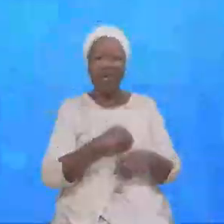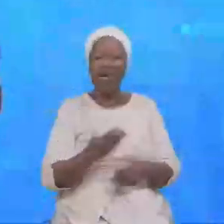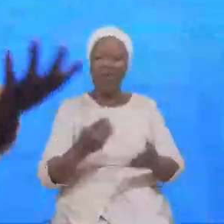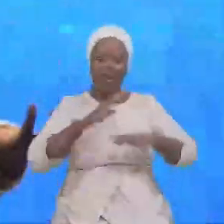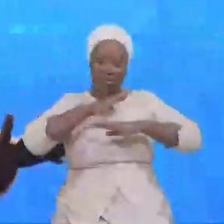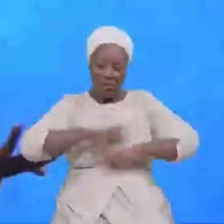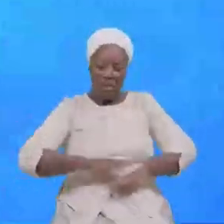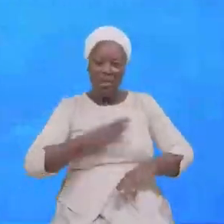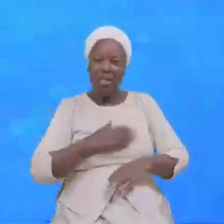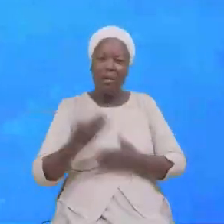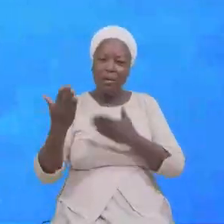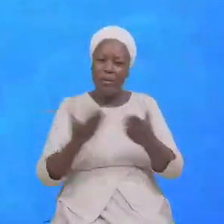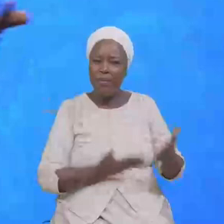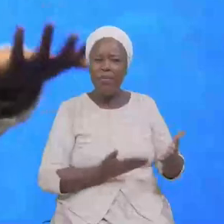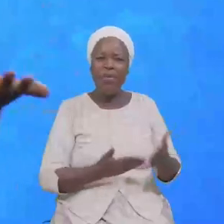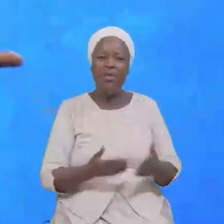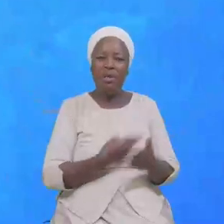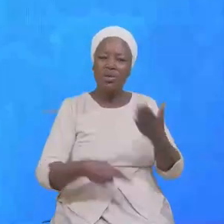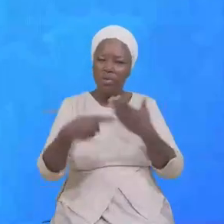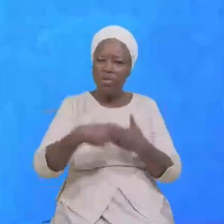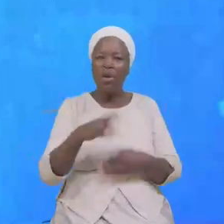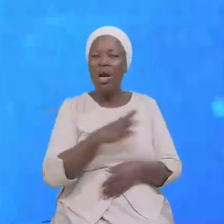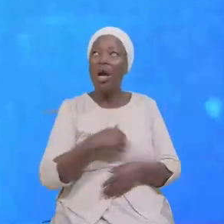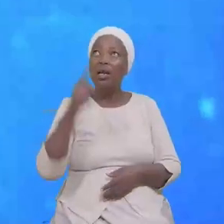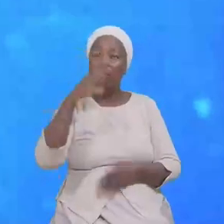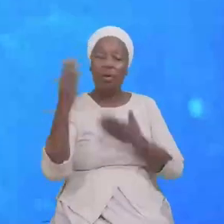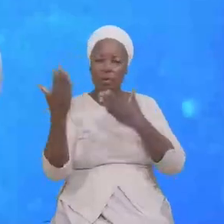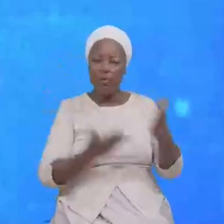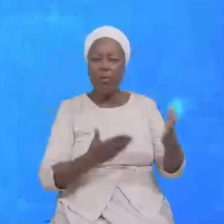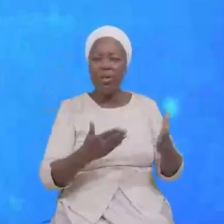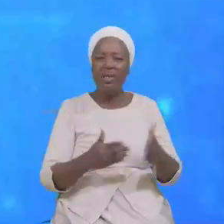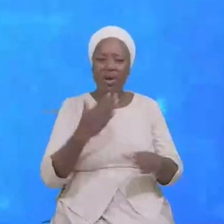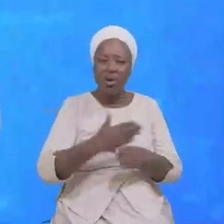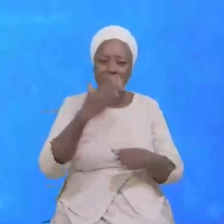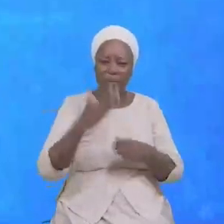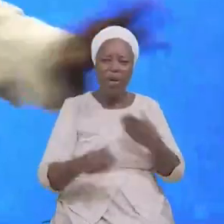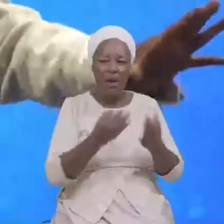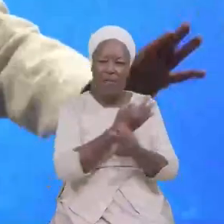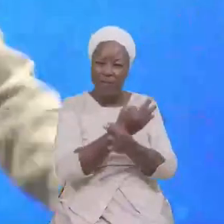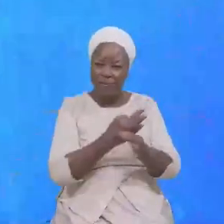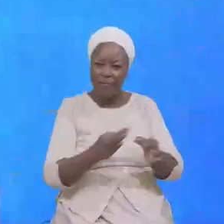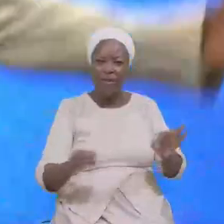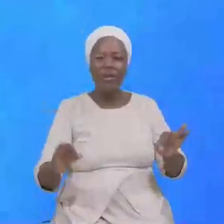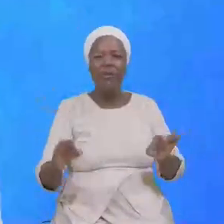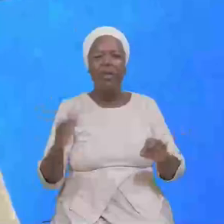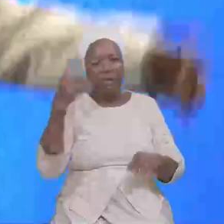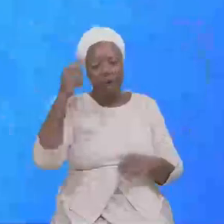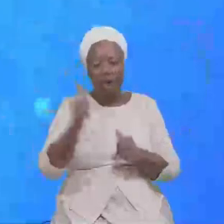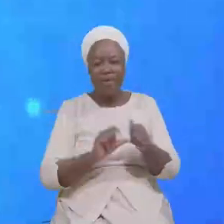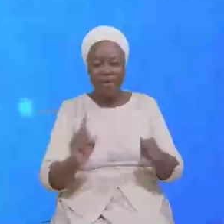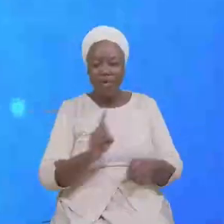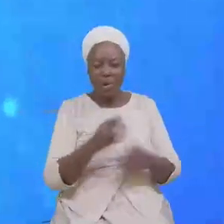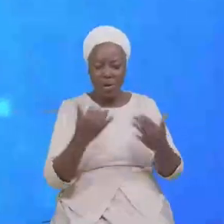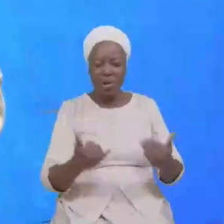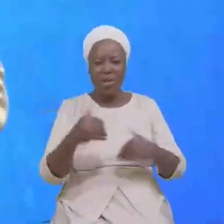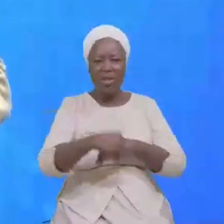apportera le rétablissement, il apportera la restauration, il apportera la libération totale pour chacun ce soir